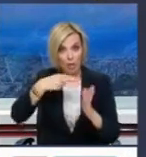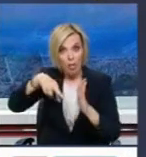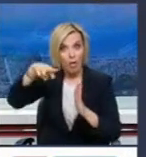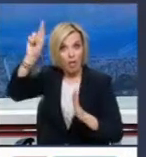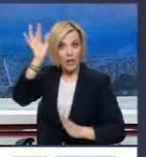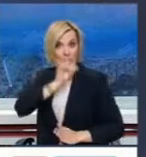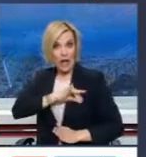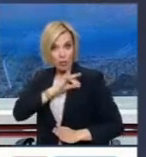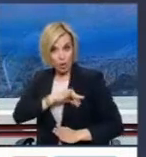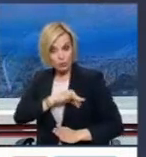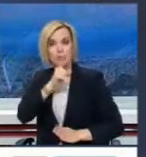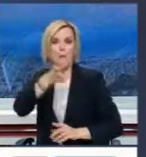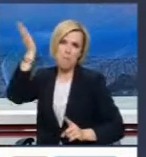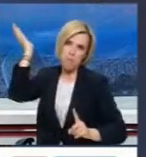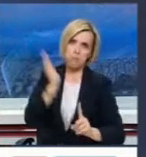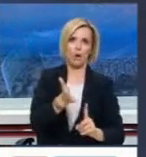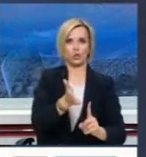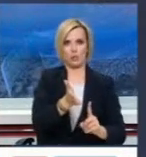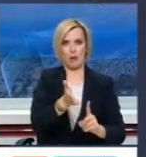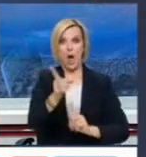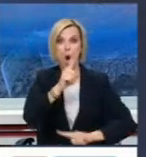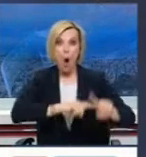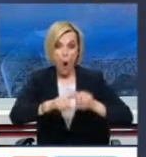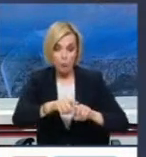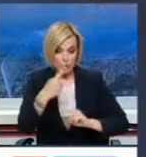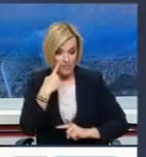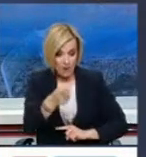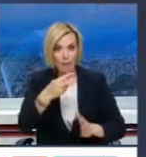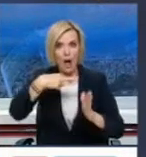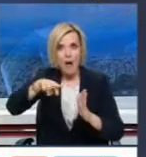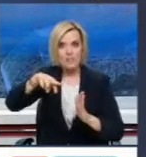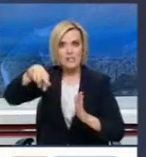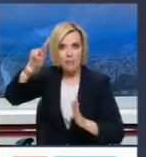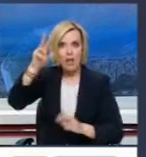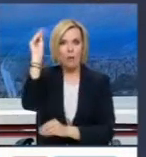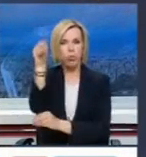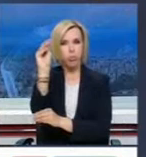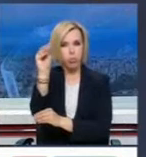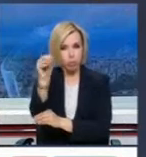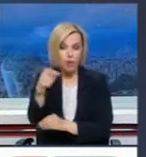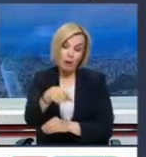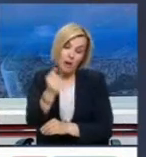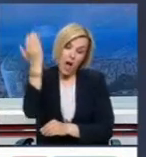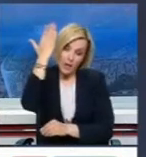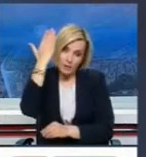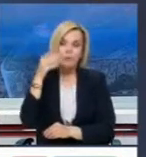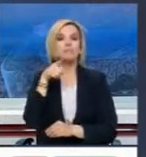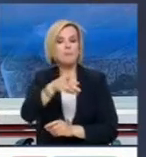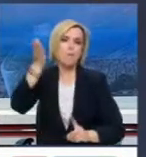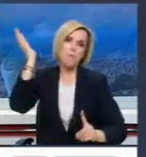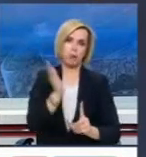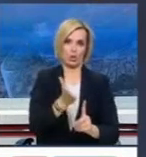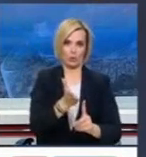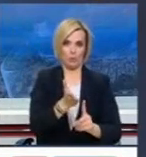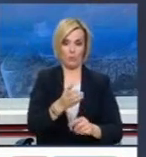επόμενη εβδομάδα σε όσους έχουν ανεβάσει παράλογα τις τιμές τους εκμεταλλευόμενοι την παρούσα κρίση. Θέλω να διαβεβαιώσω